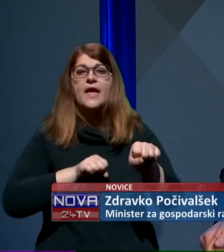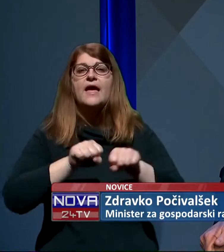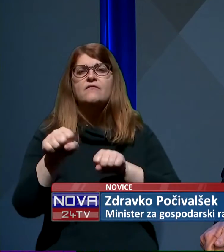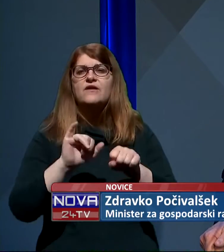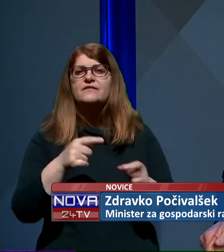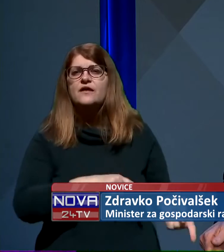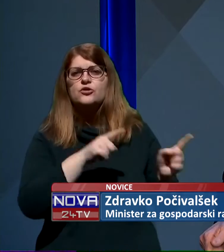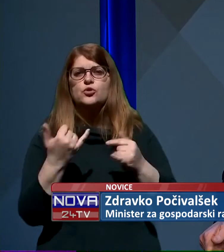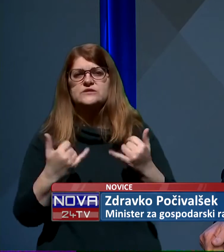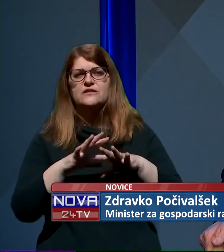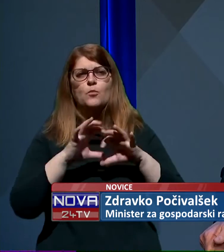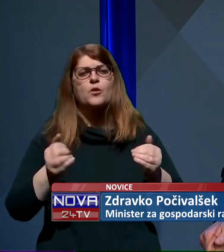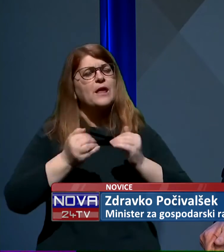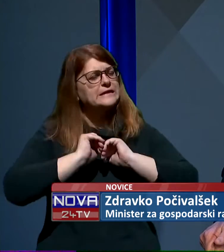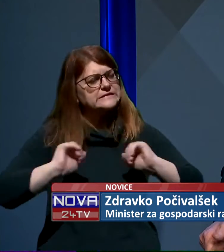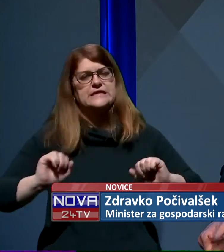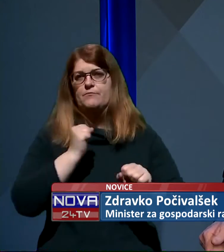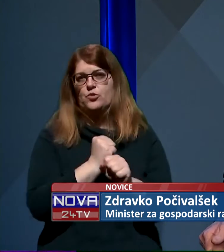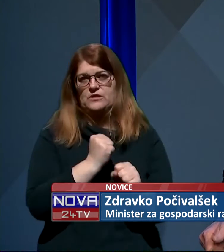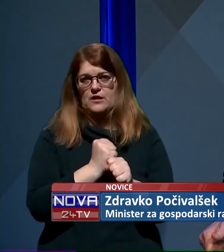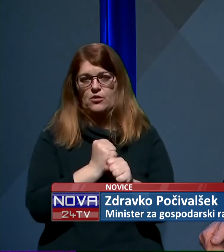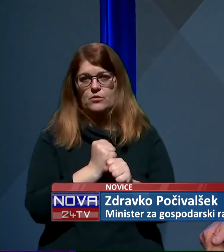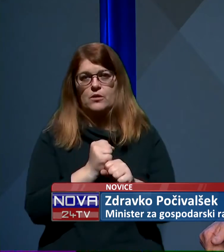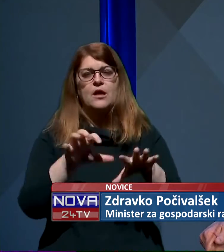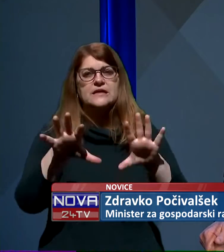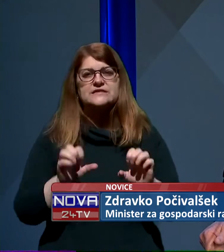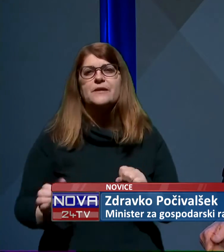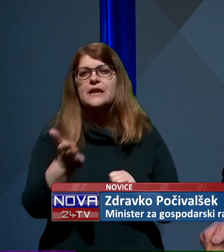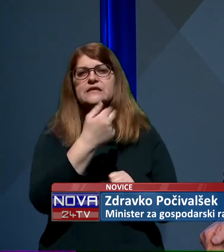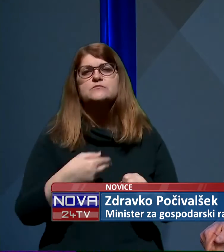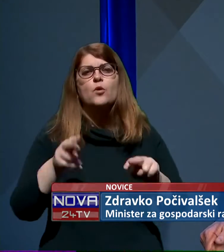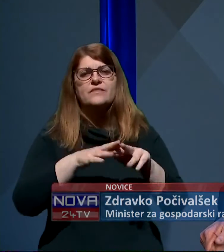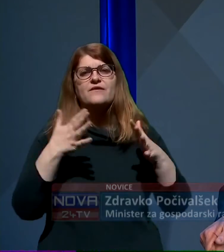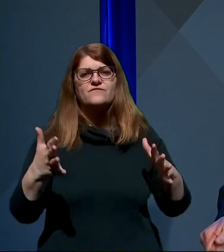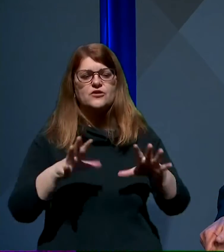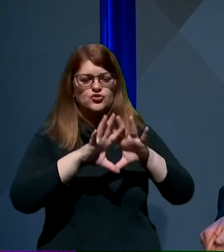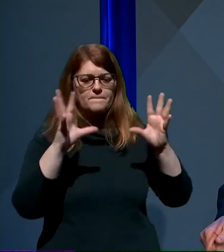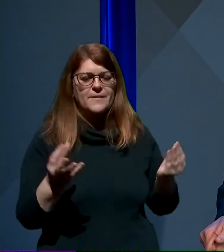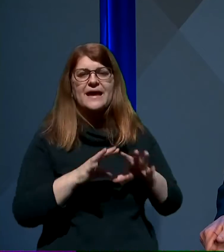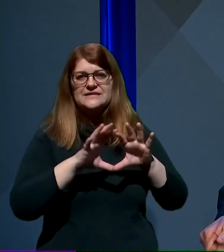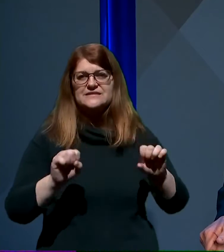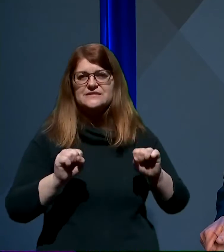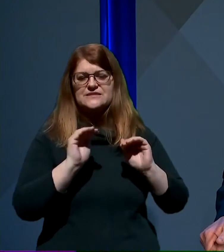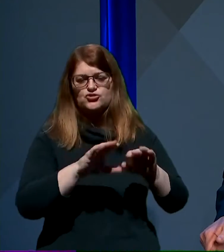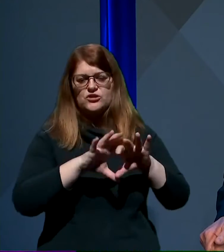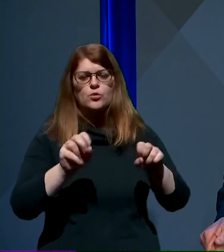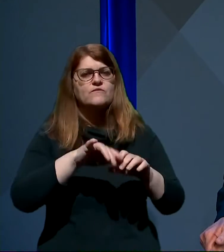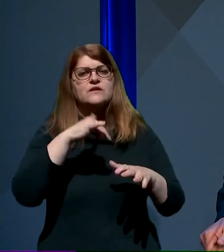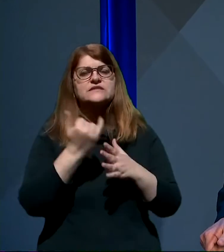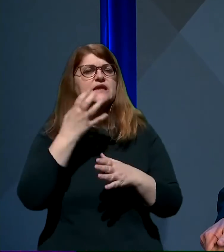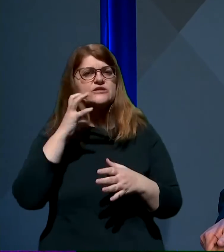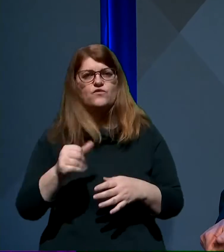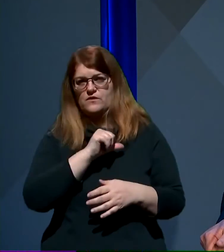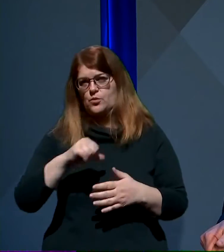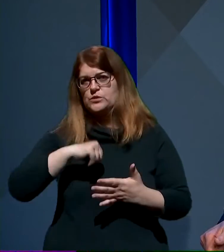do sedaj opravila izjemno delo. Sprejeli smo največji paket zaščitnih ukrepov v vsej zgodovini